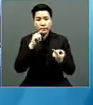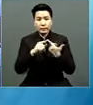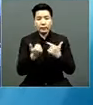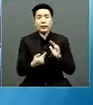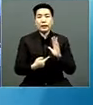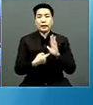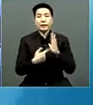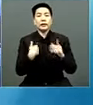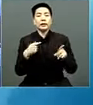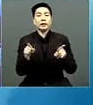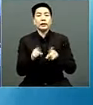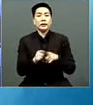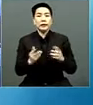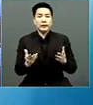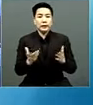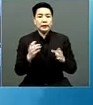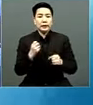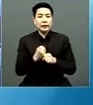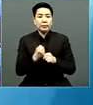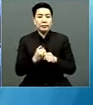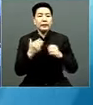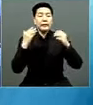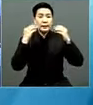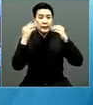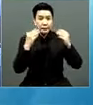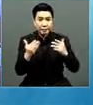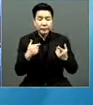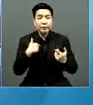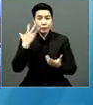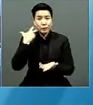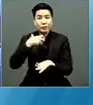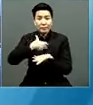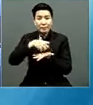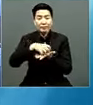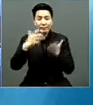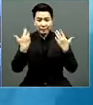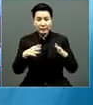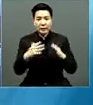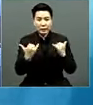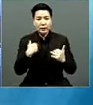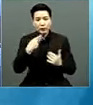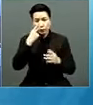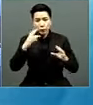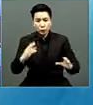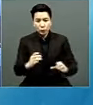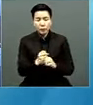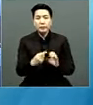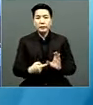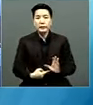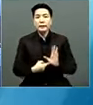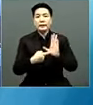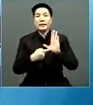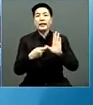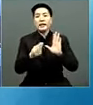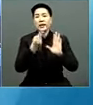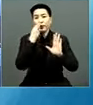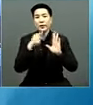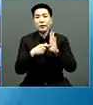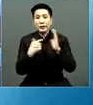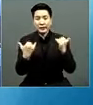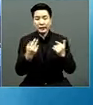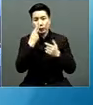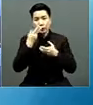ดงถึงรายกิจการกิจกรรมนะครับผมก็เคยนำรายงานท่านก็มาให้เห็นภาพทบทวน